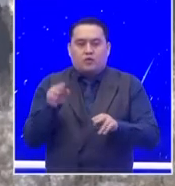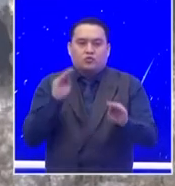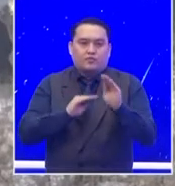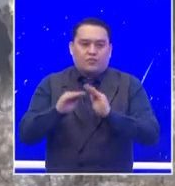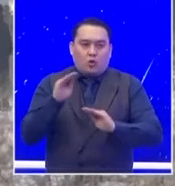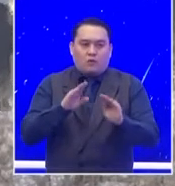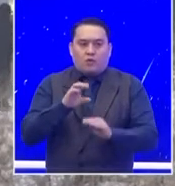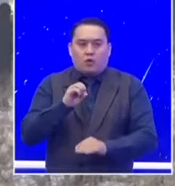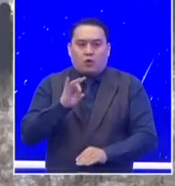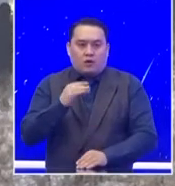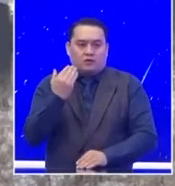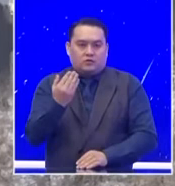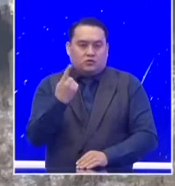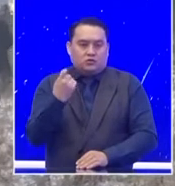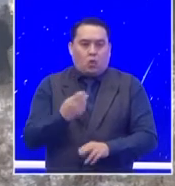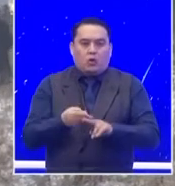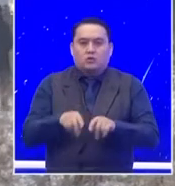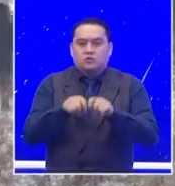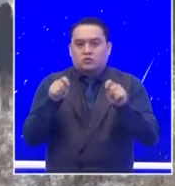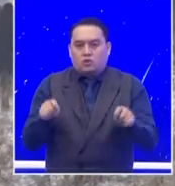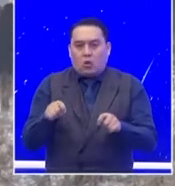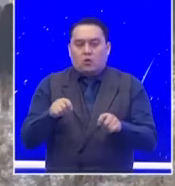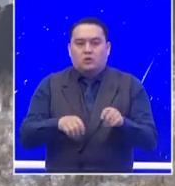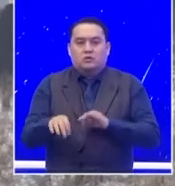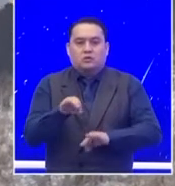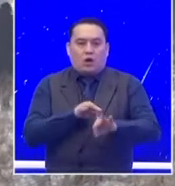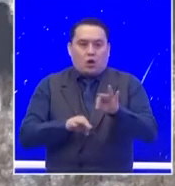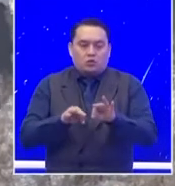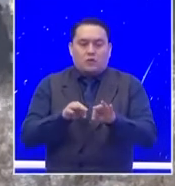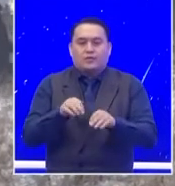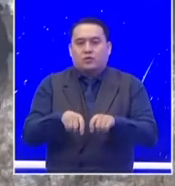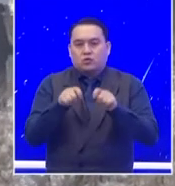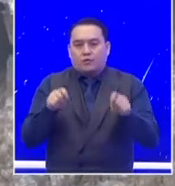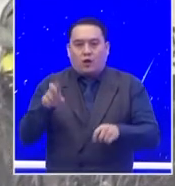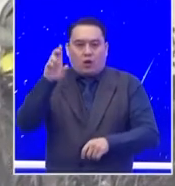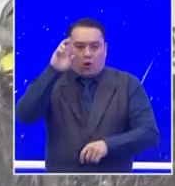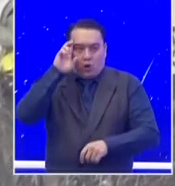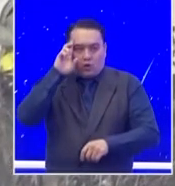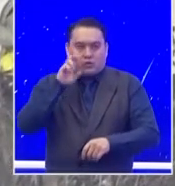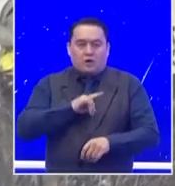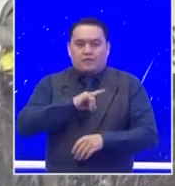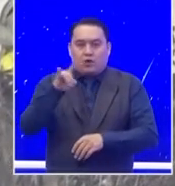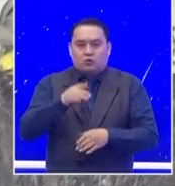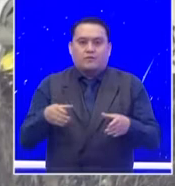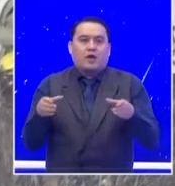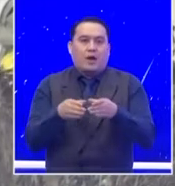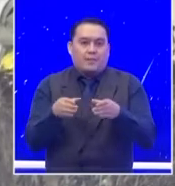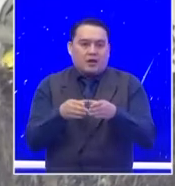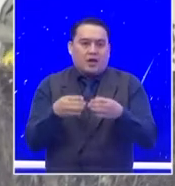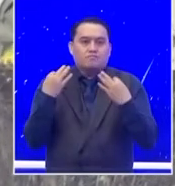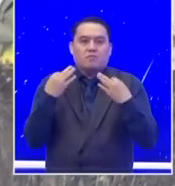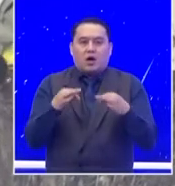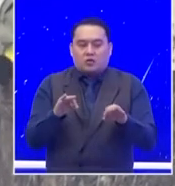взлета Fokker 100. Специалисты создали графику на базе технической лаборатории Межгосударственного авиационного комитета. Это